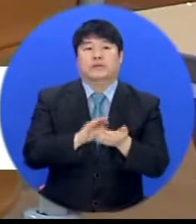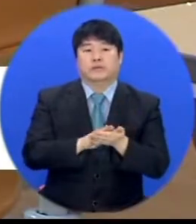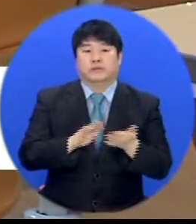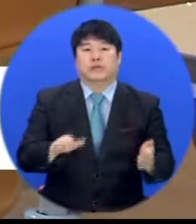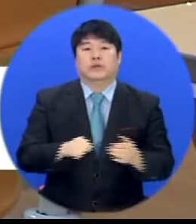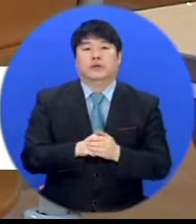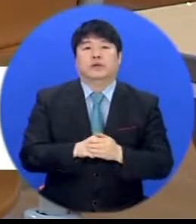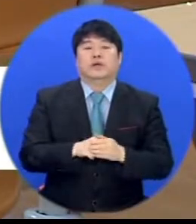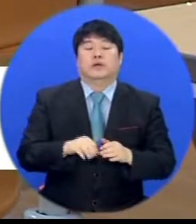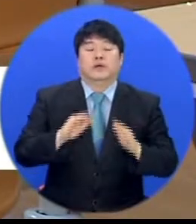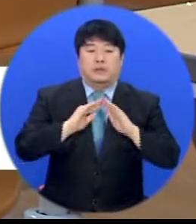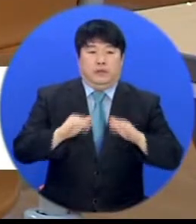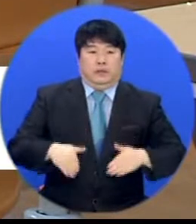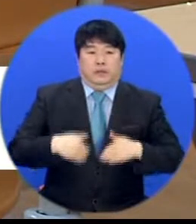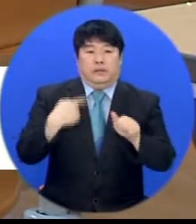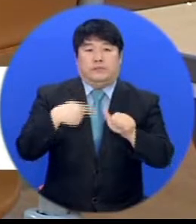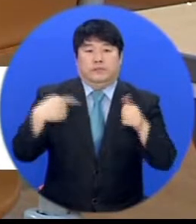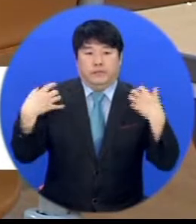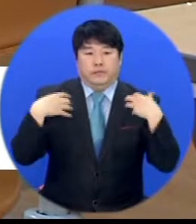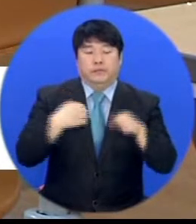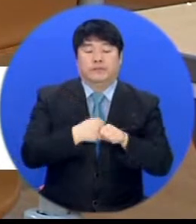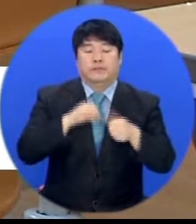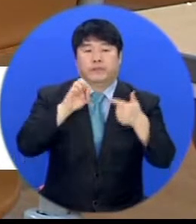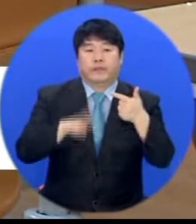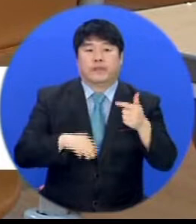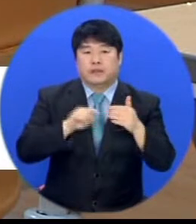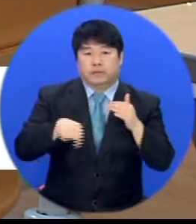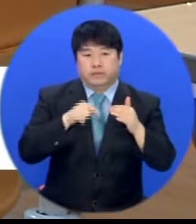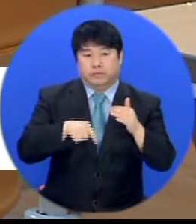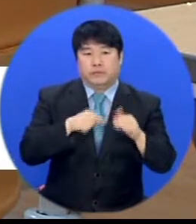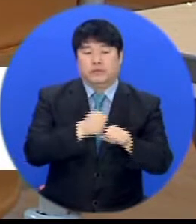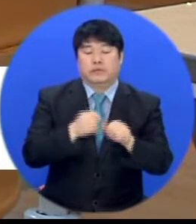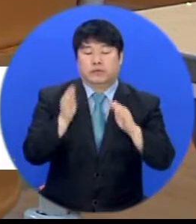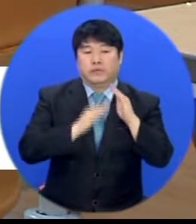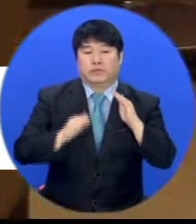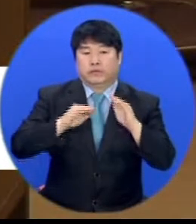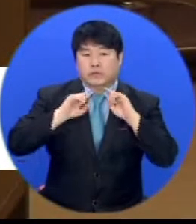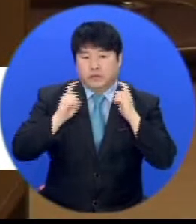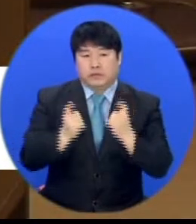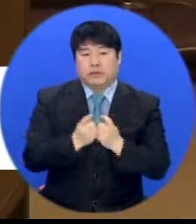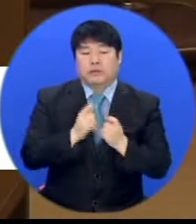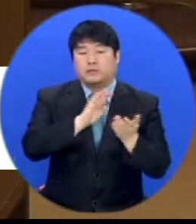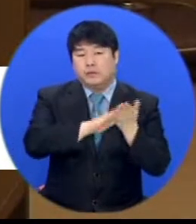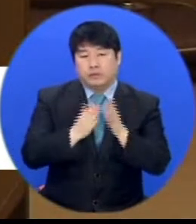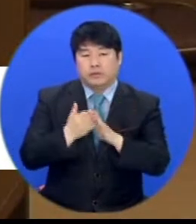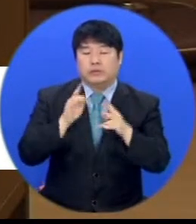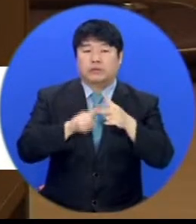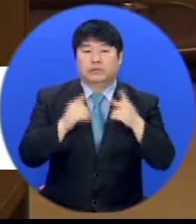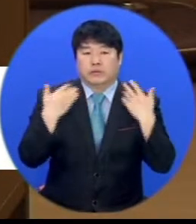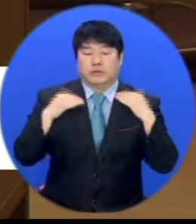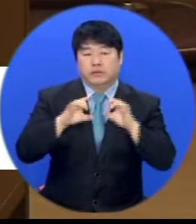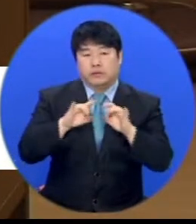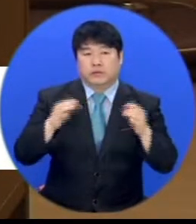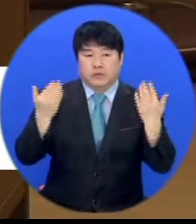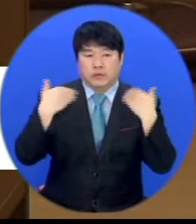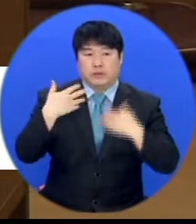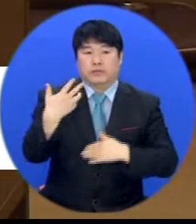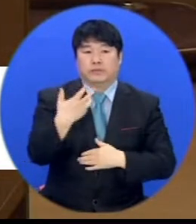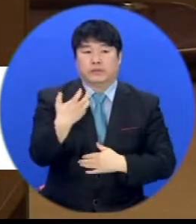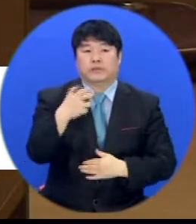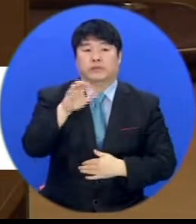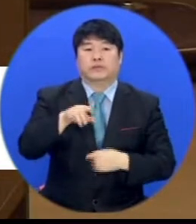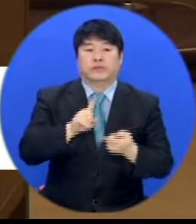내려졌습니다. 전라남도 교육청은 나주 관내 공사립 유치원과 초등학교 등 각급 학교 80여 곳에